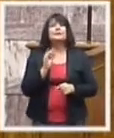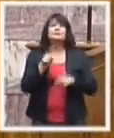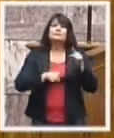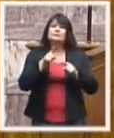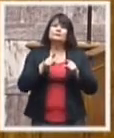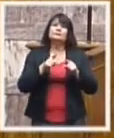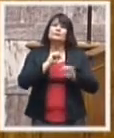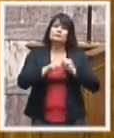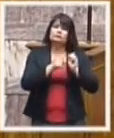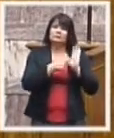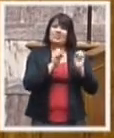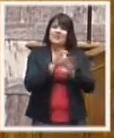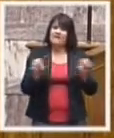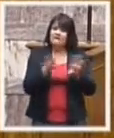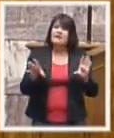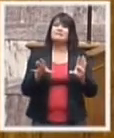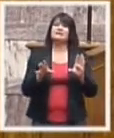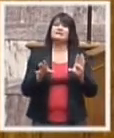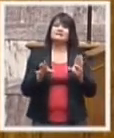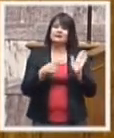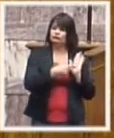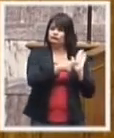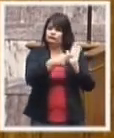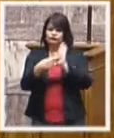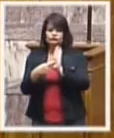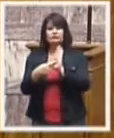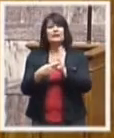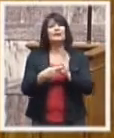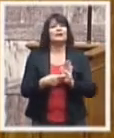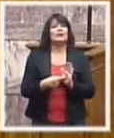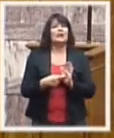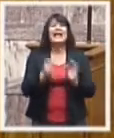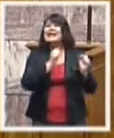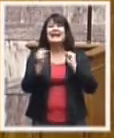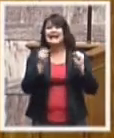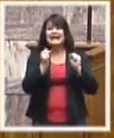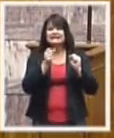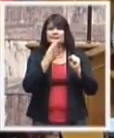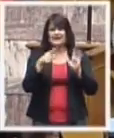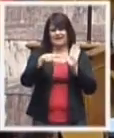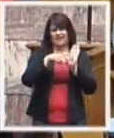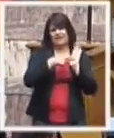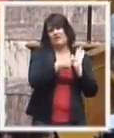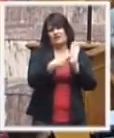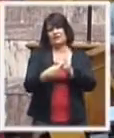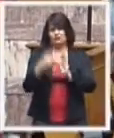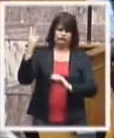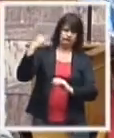κινήσεων, πρόωθησης και διαφήμισής του και την αδυναμία αντιμετώπισης κρίσεων που επηρεάζουν αρνητικά την εικόνα του.